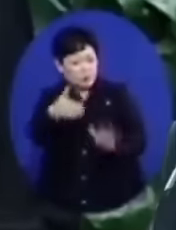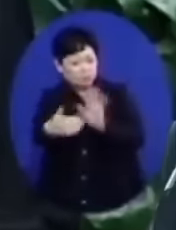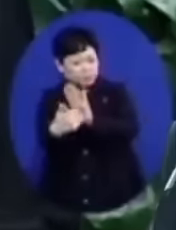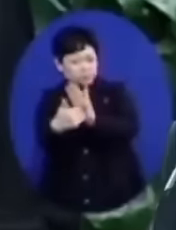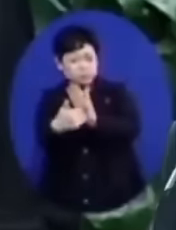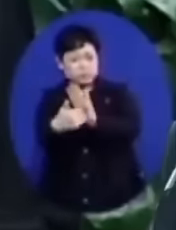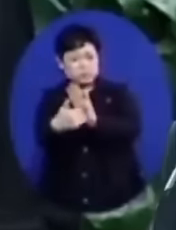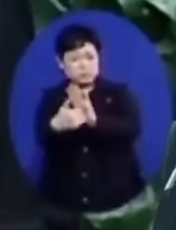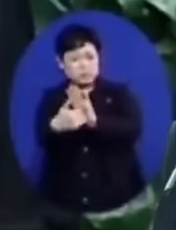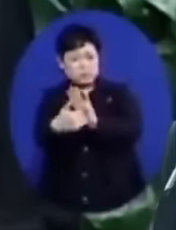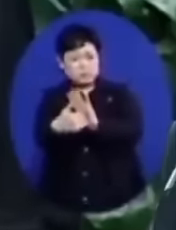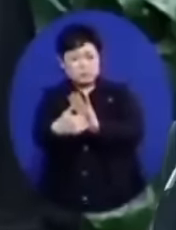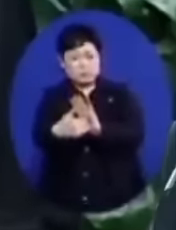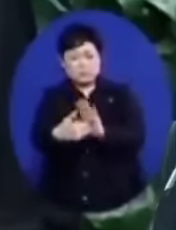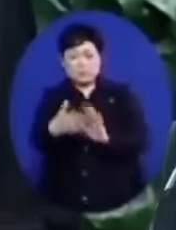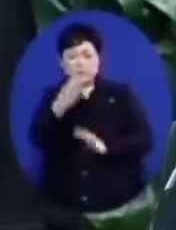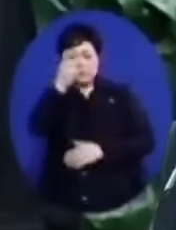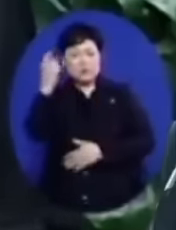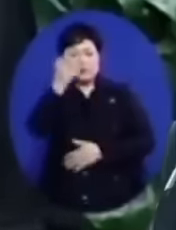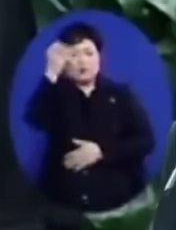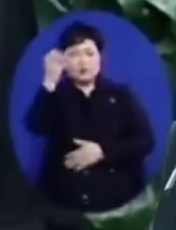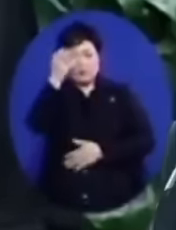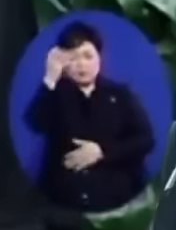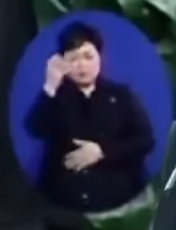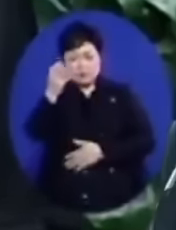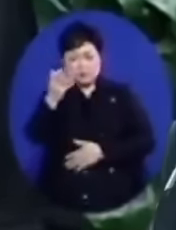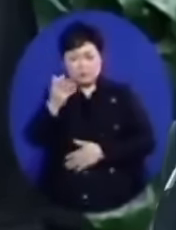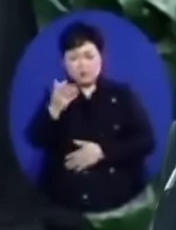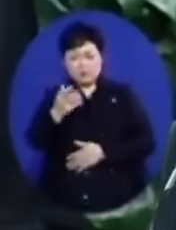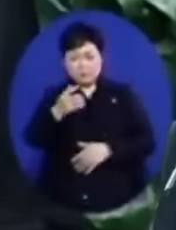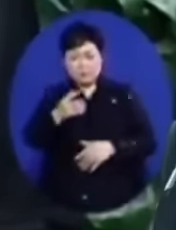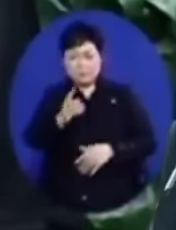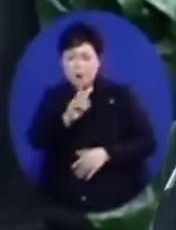더 강한 의미로 성령을 예수의 영이라고 말했던 것입니다.